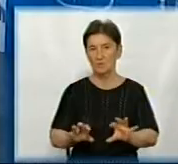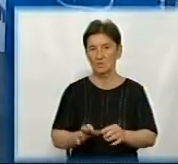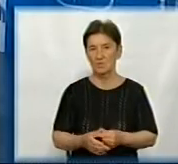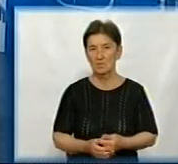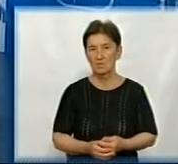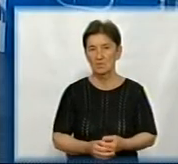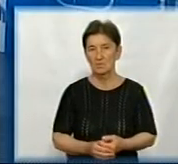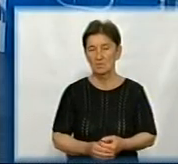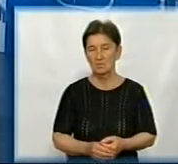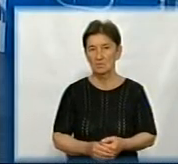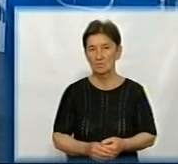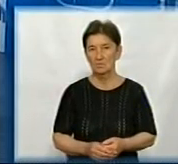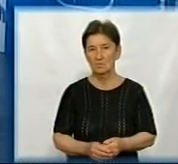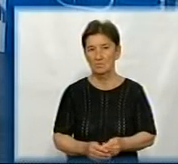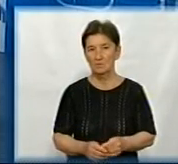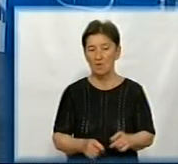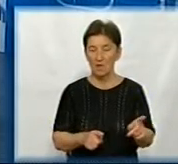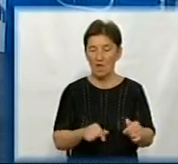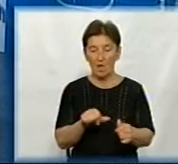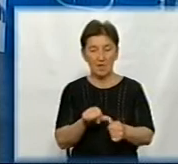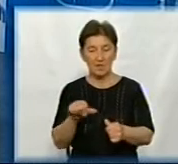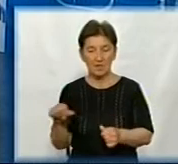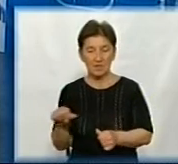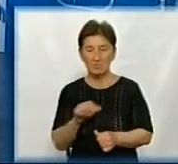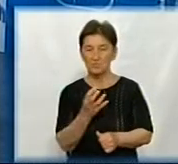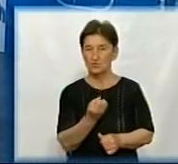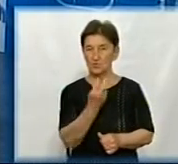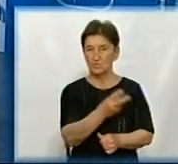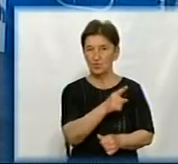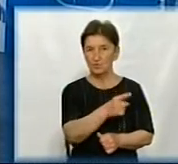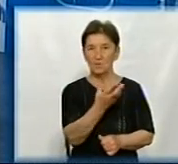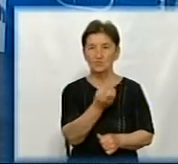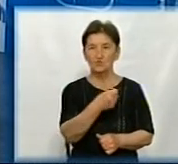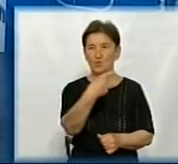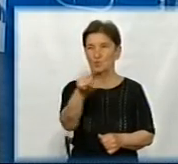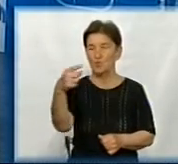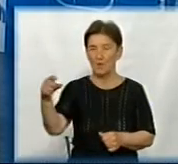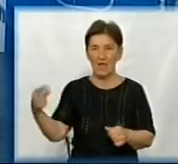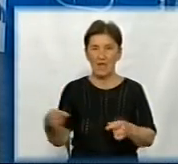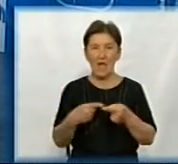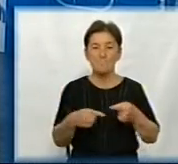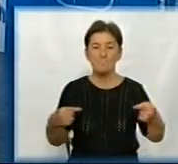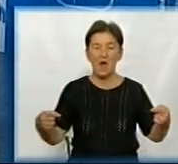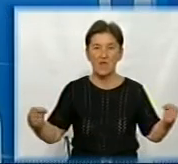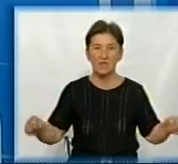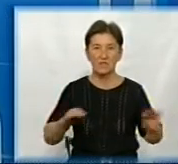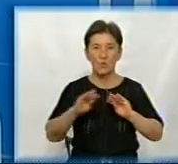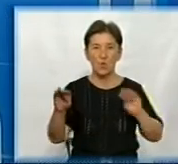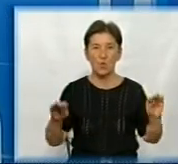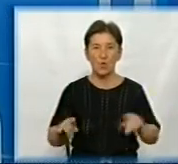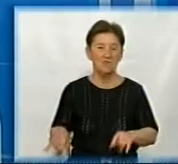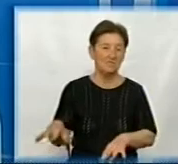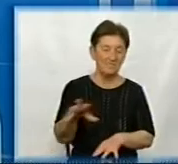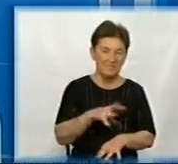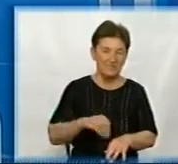Два до цього, крім цих міні-котелень, там було ще якесь майно. Так. Як ви його обліковували? Чи все воно в наявності? Чи немає